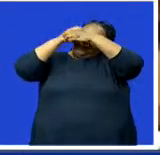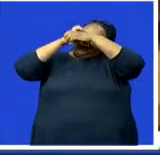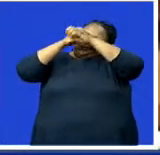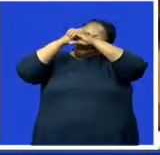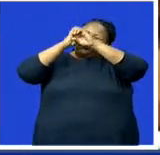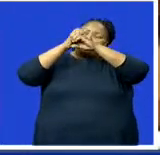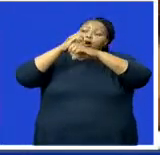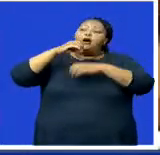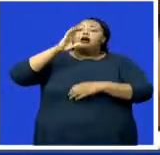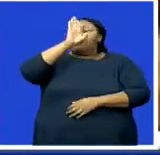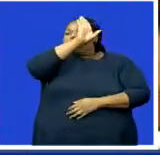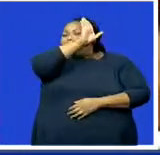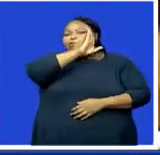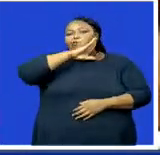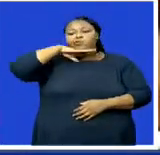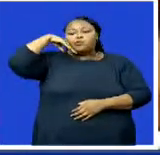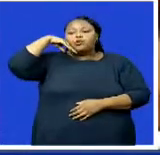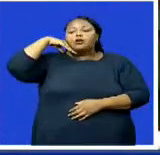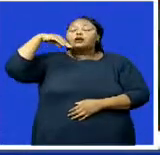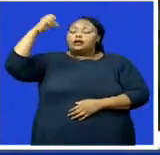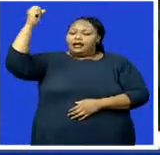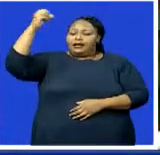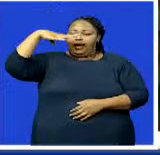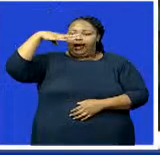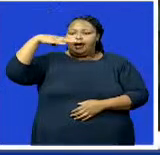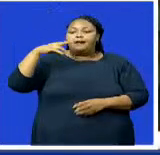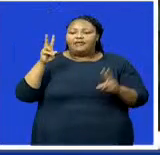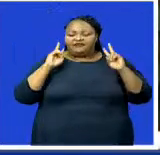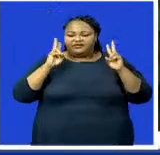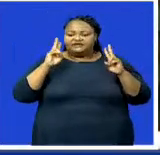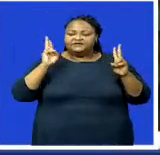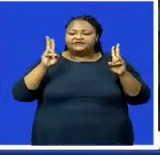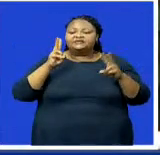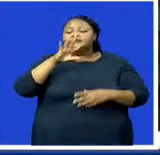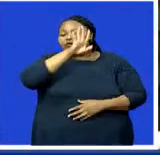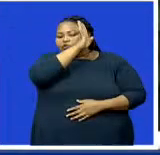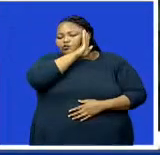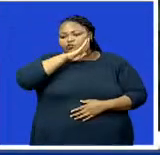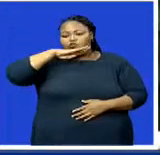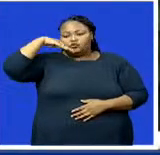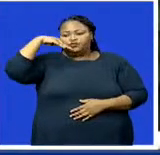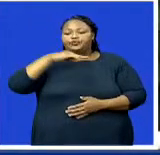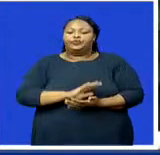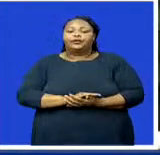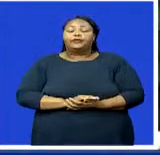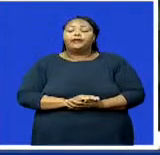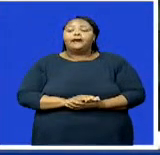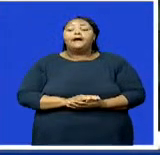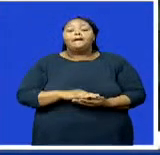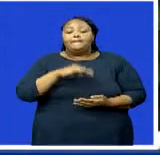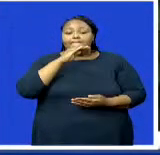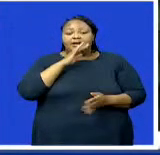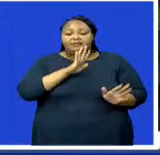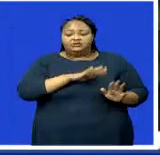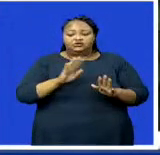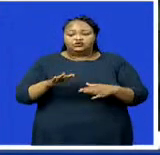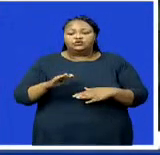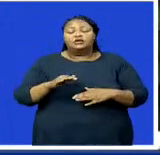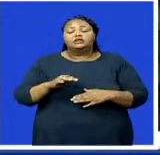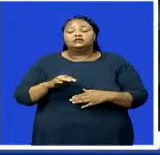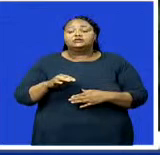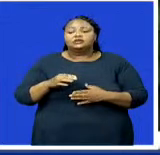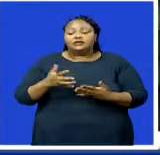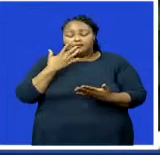benyuvesi yakuleli University of Eswatini ukuthi batimisele esifundweni sephysics lesinemthelela wekwati kangcono lokwenteka